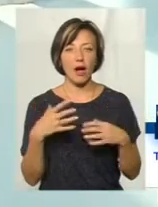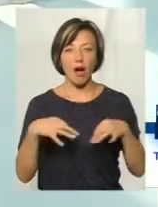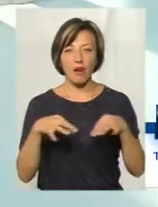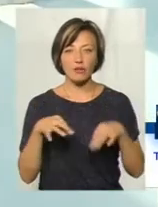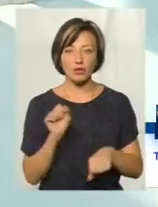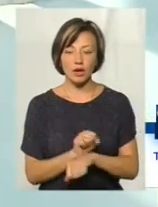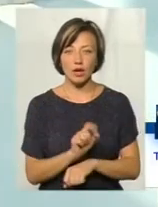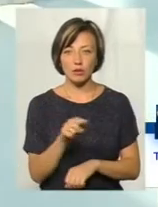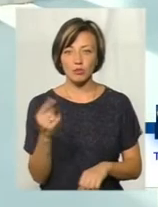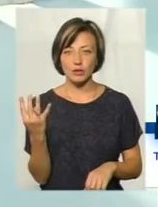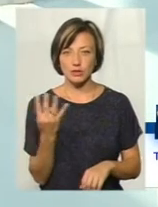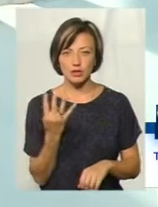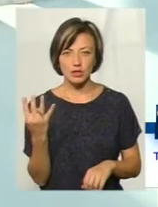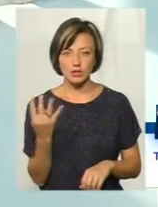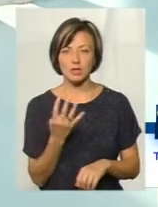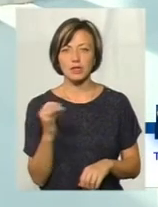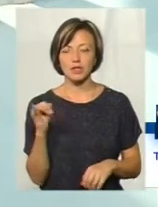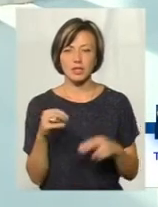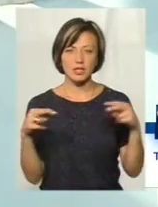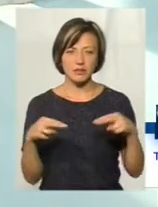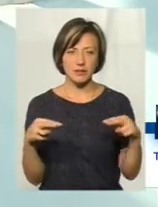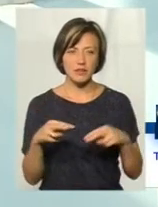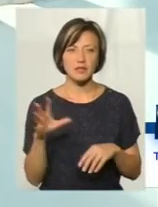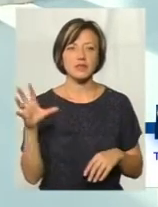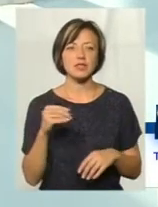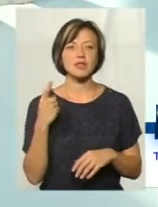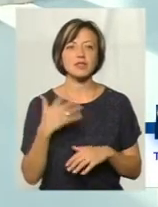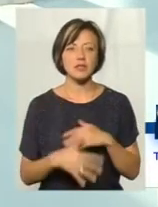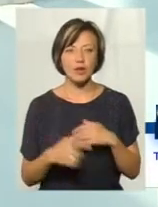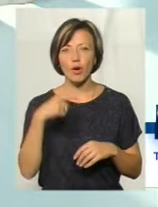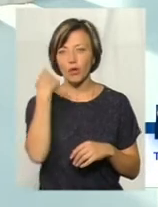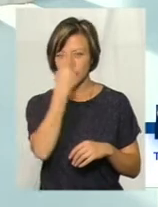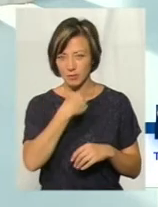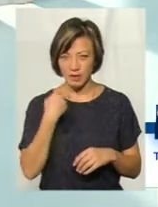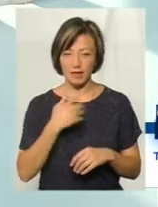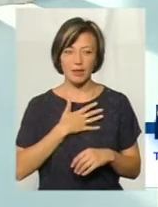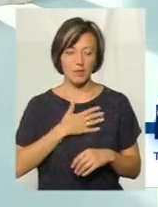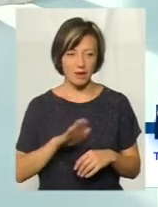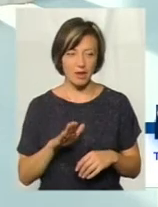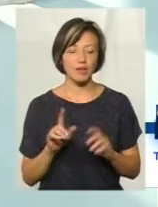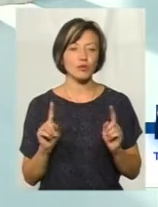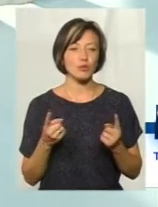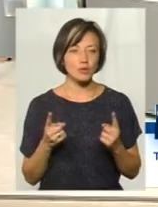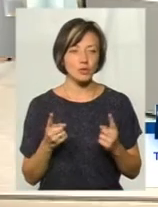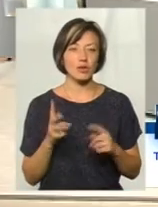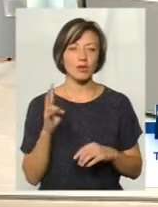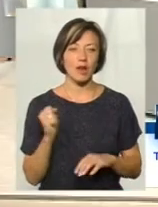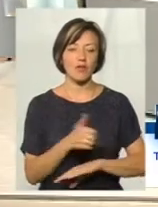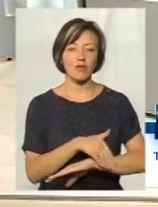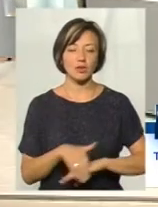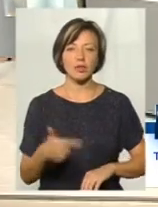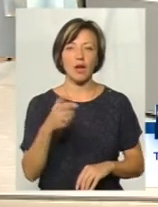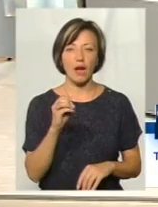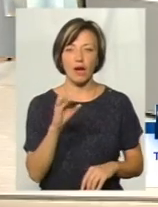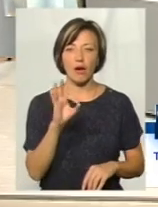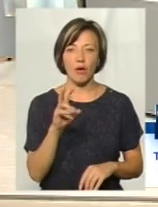номер 4, там вам говорив, і світ, і все. Я зрозумів. Питання особистої неприязності, тому що на вулиці Геологів